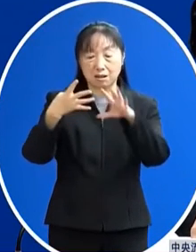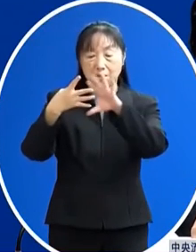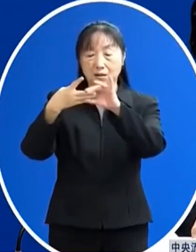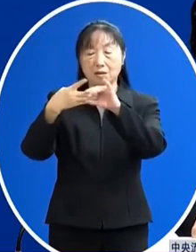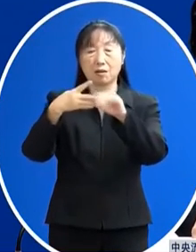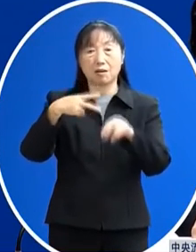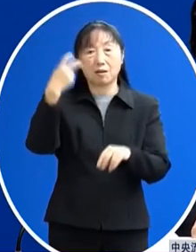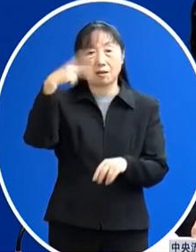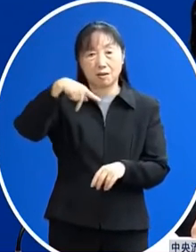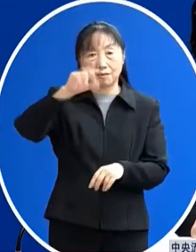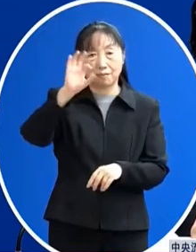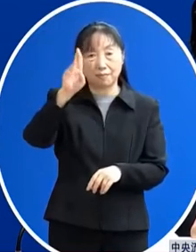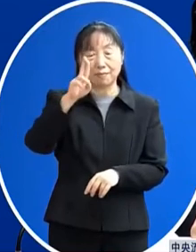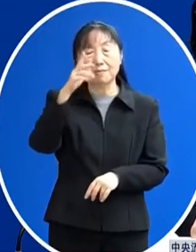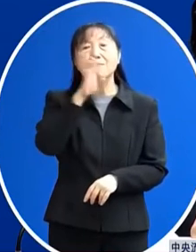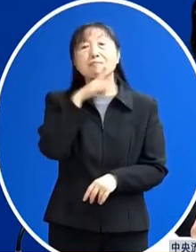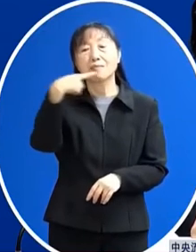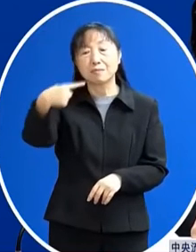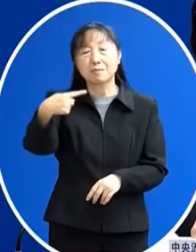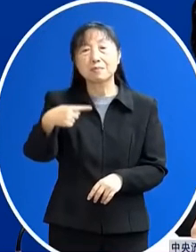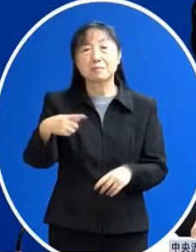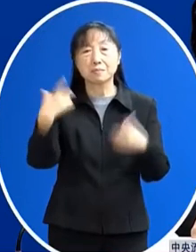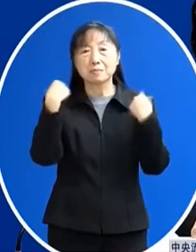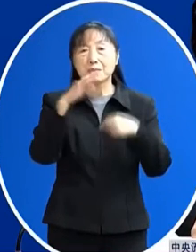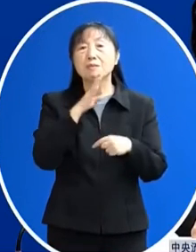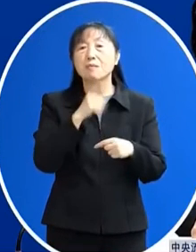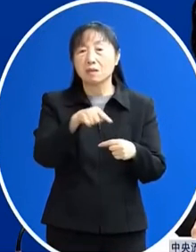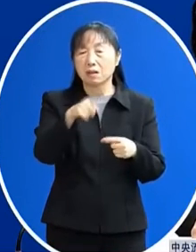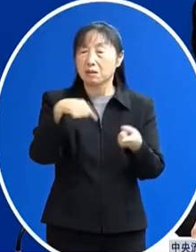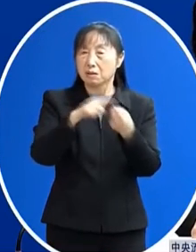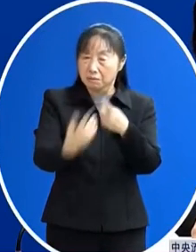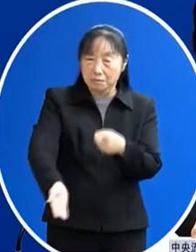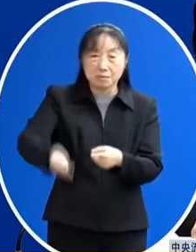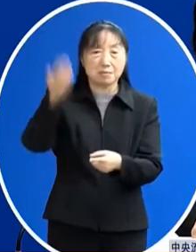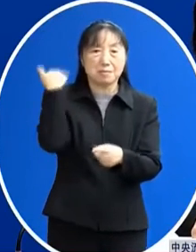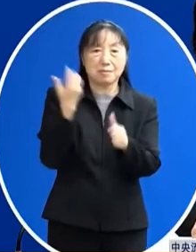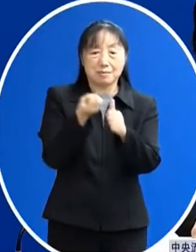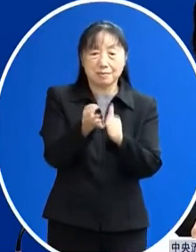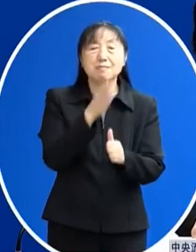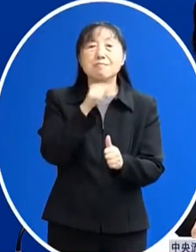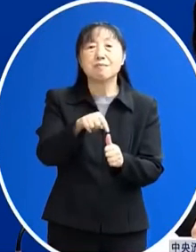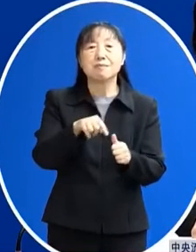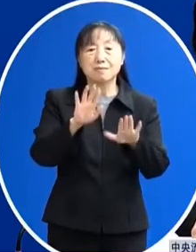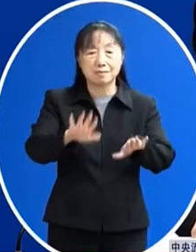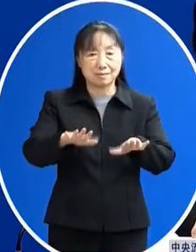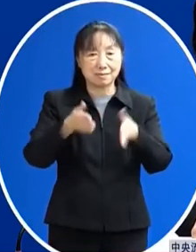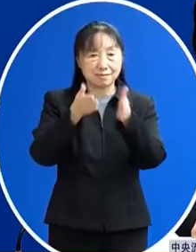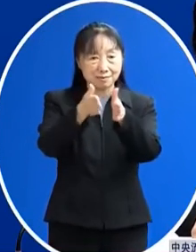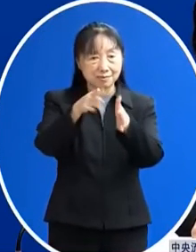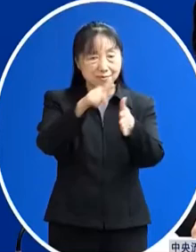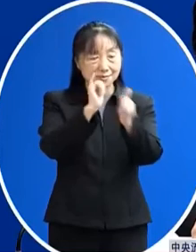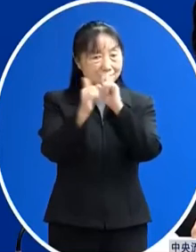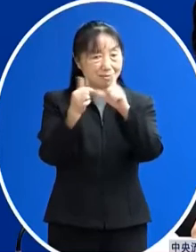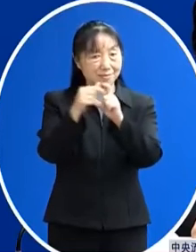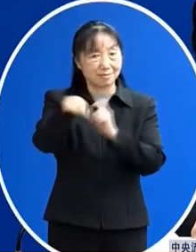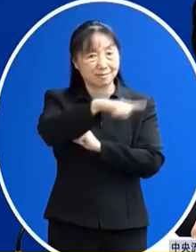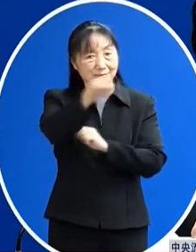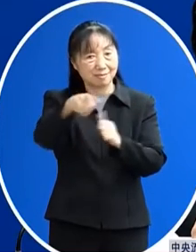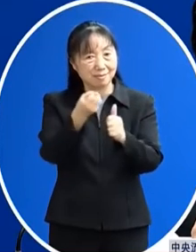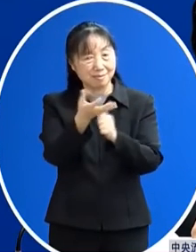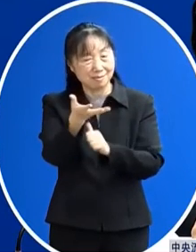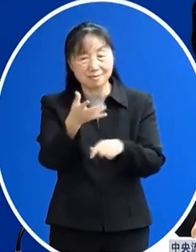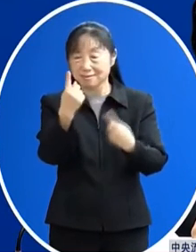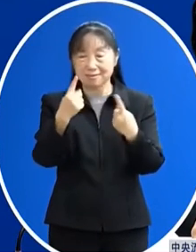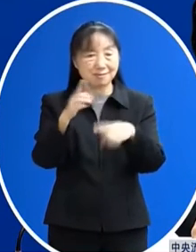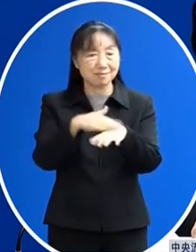性，那 N 抗体阴转阳，所以研判是一个感染时间比较久一点的个案，目前对社区的这个影响应该